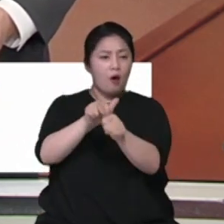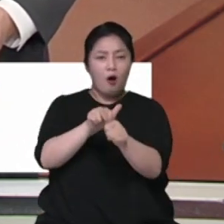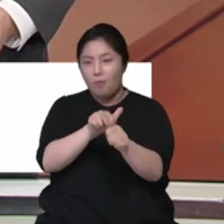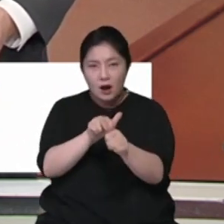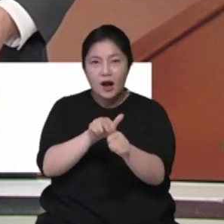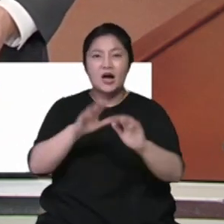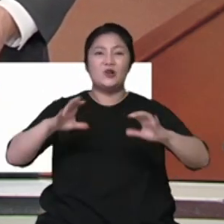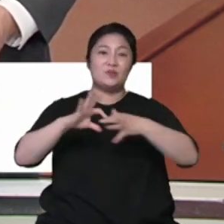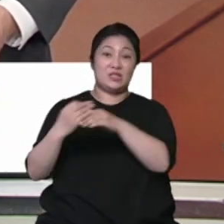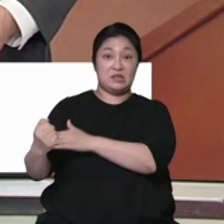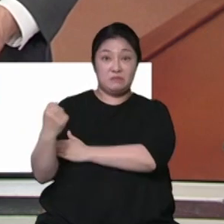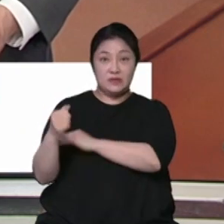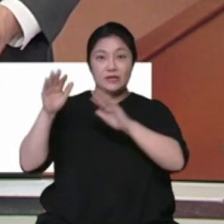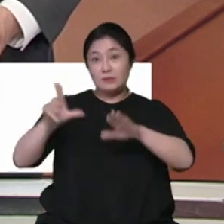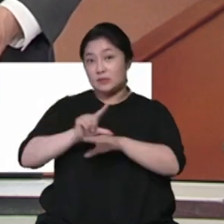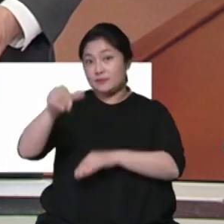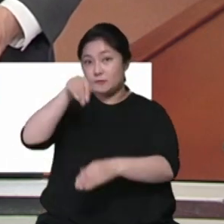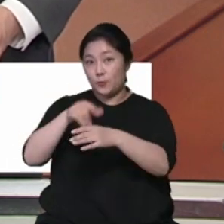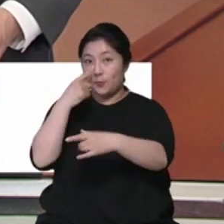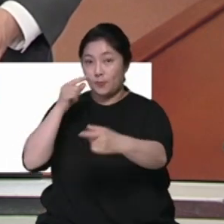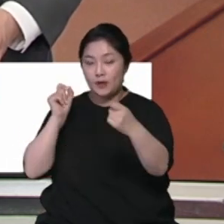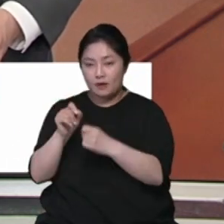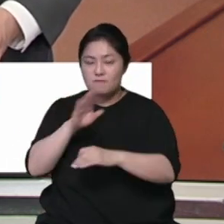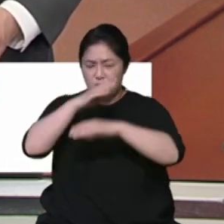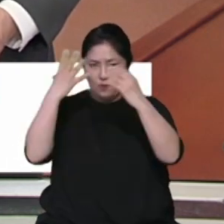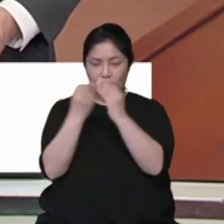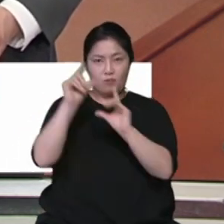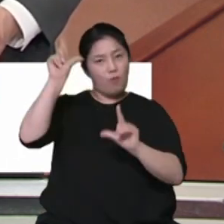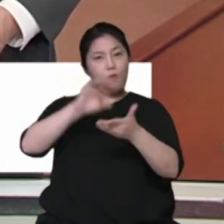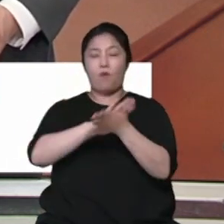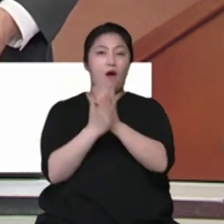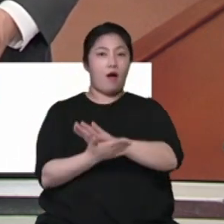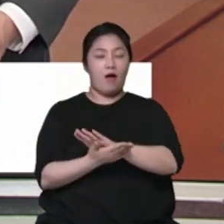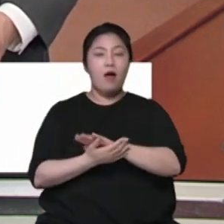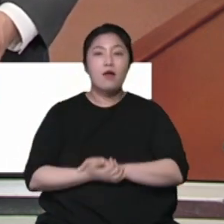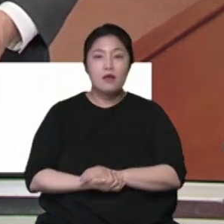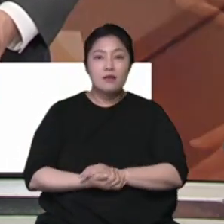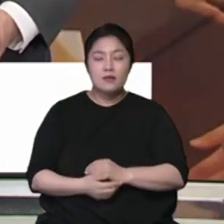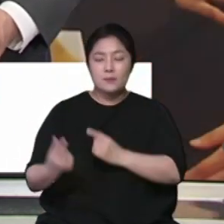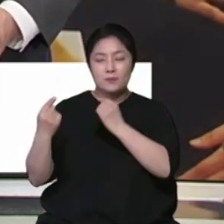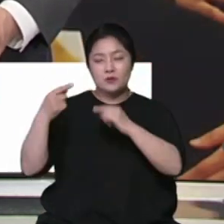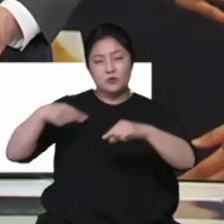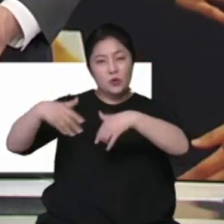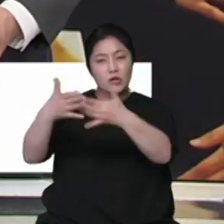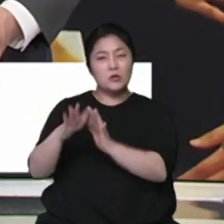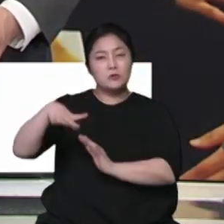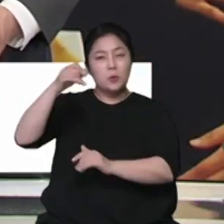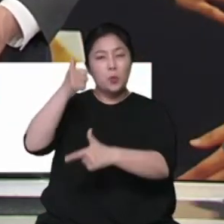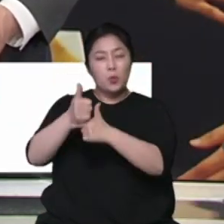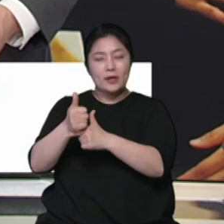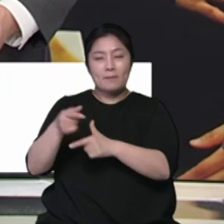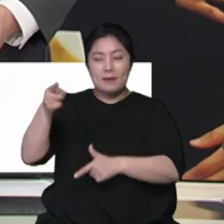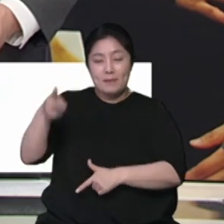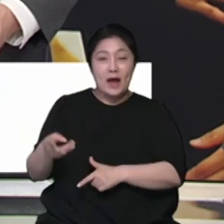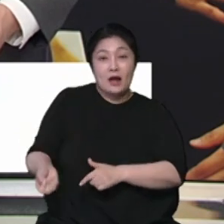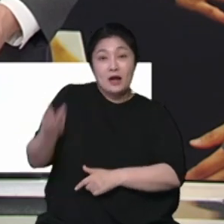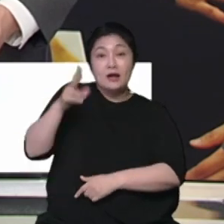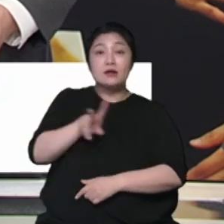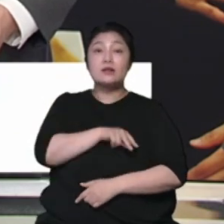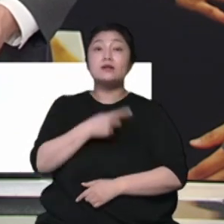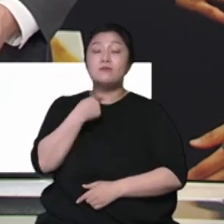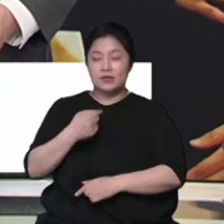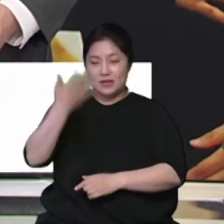못했던 국민의힘이 이번 지방선거를 앞두고 완전히 달라졌습니다. 보수정당 첫 호남 재선 의원을 지낸 이정현